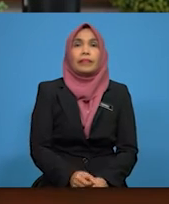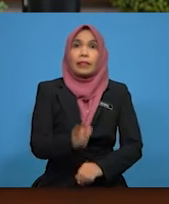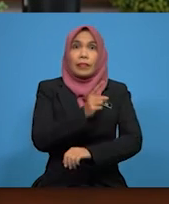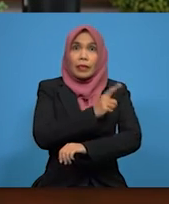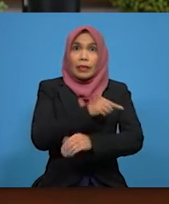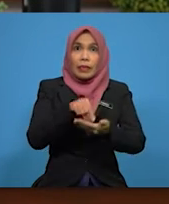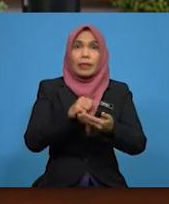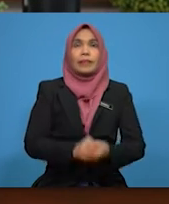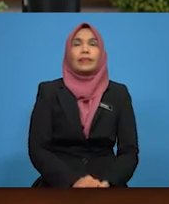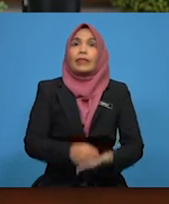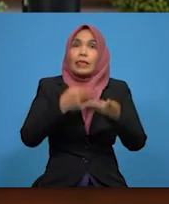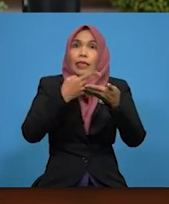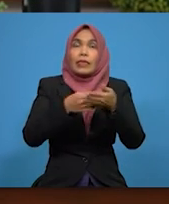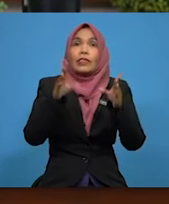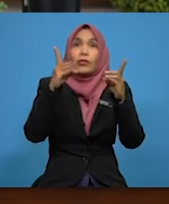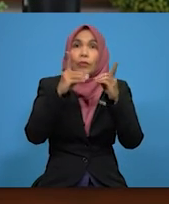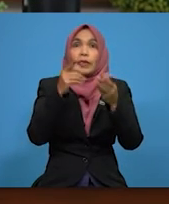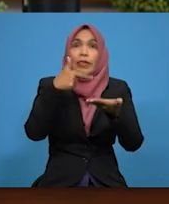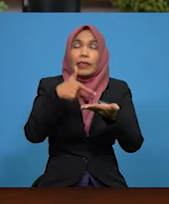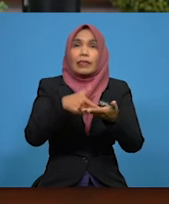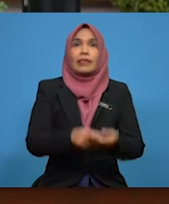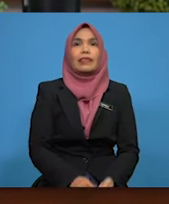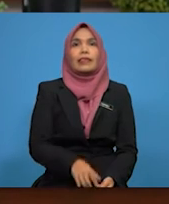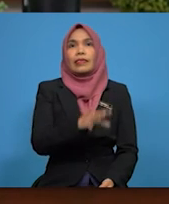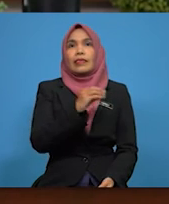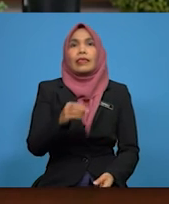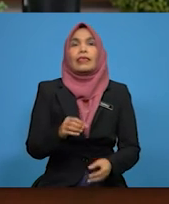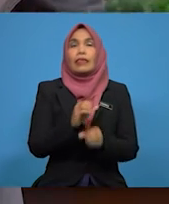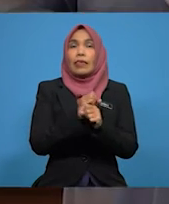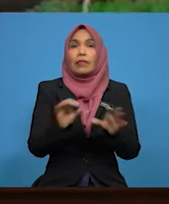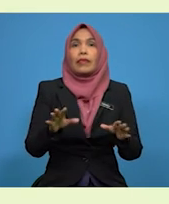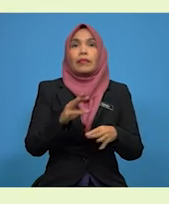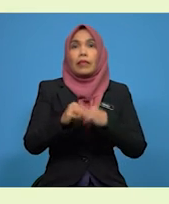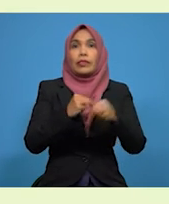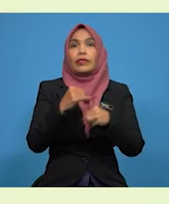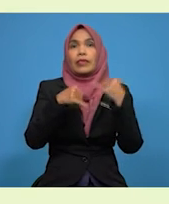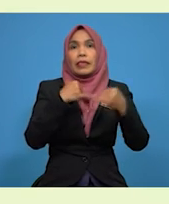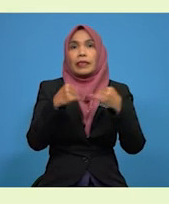pada hari ini. Sehingga kita berjumpa lagi dan selamat maju jaya.